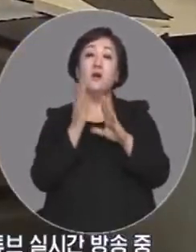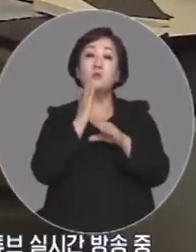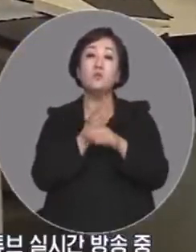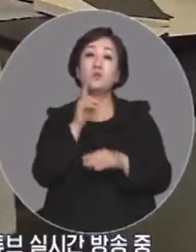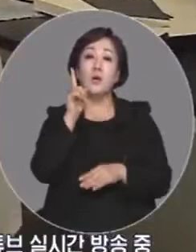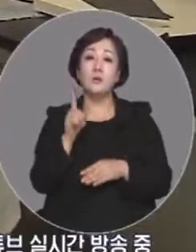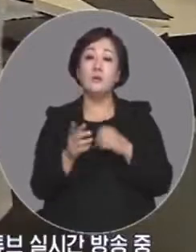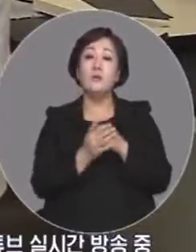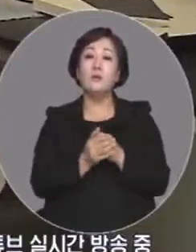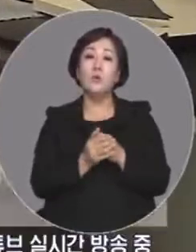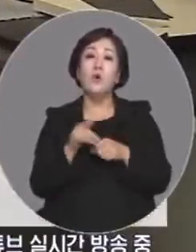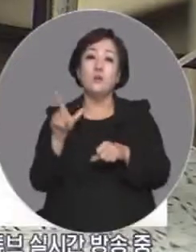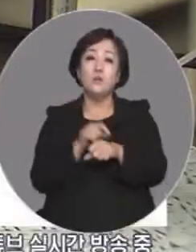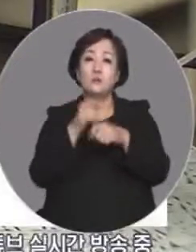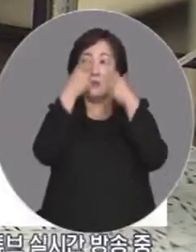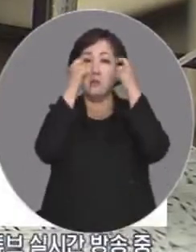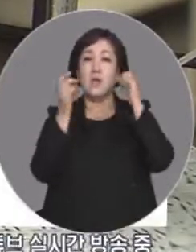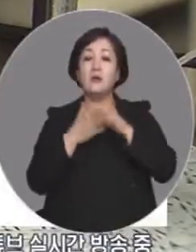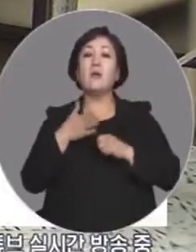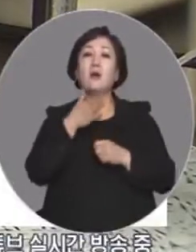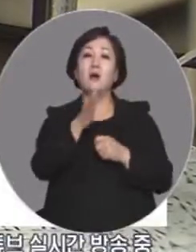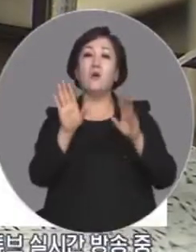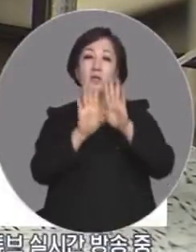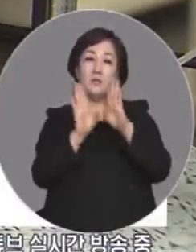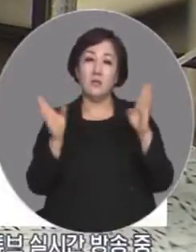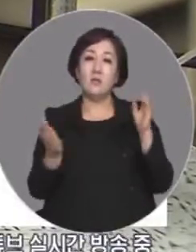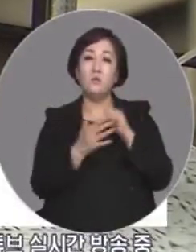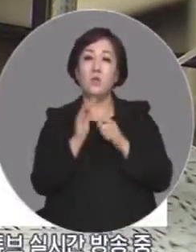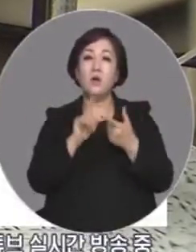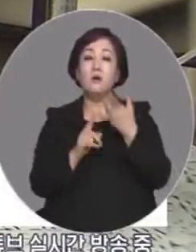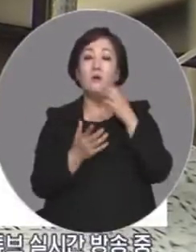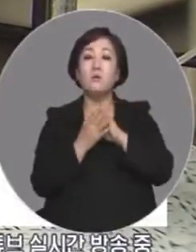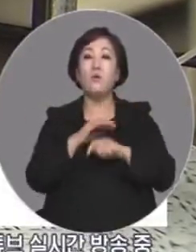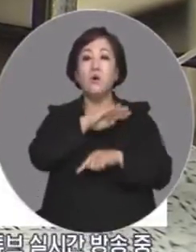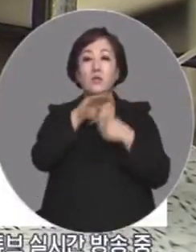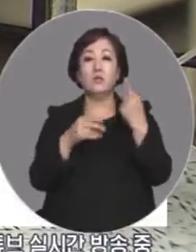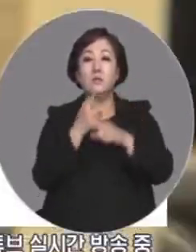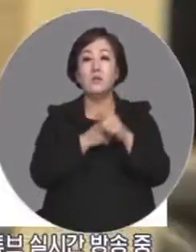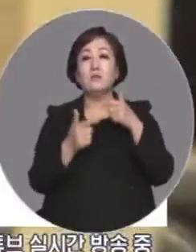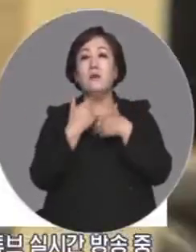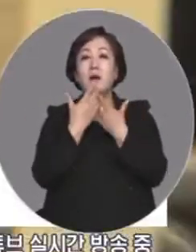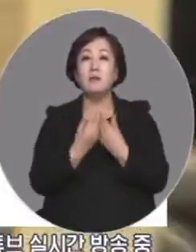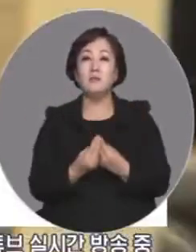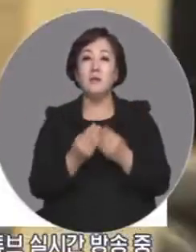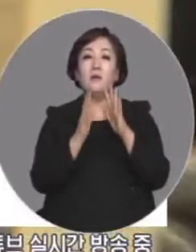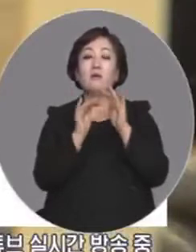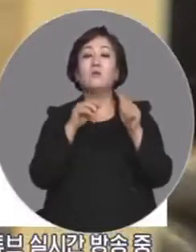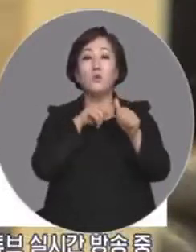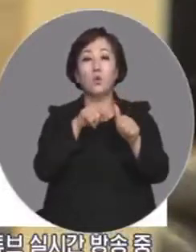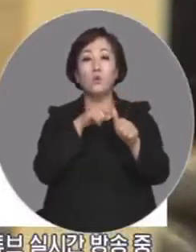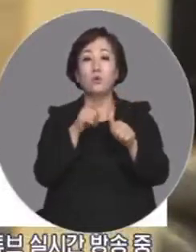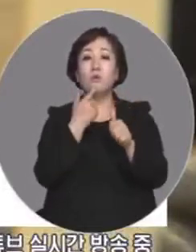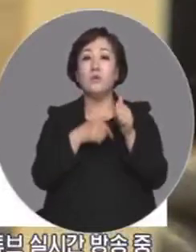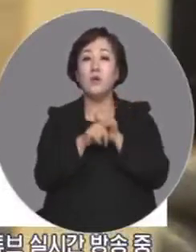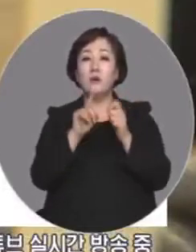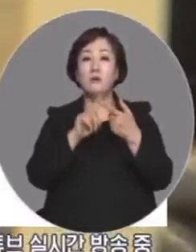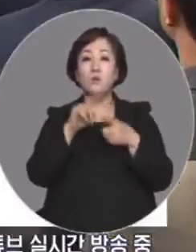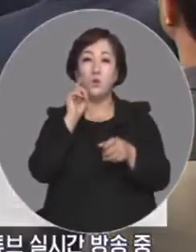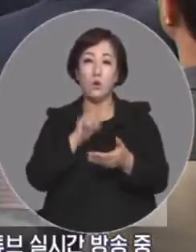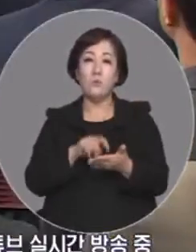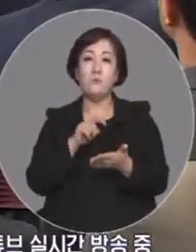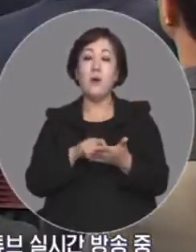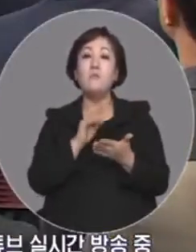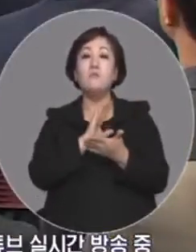또 수소 특성화 대학이나 학과 설립을 통해 수소 생태계 전반에 안정적으로 인재를 공급할 수 있는 기반 구축도